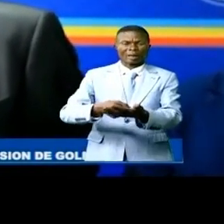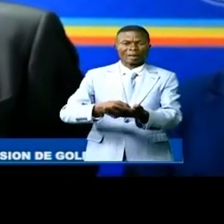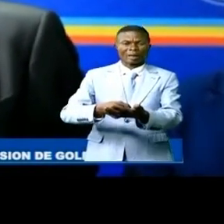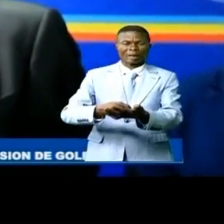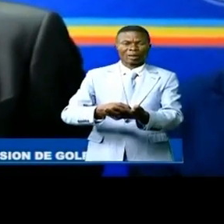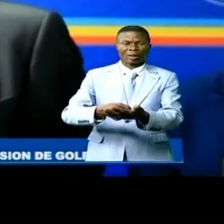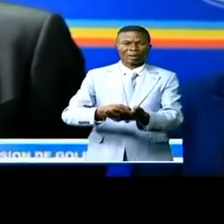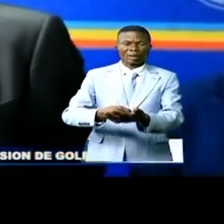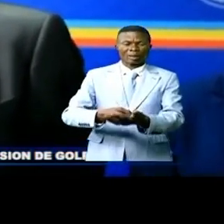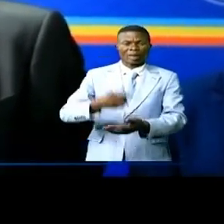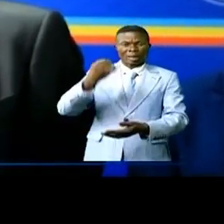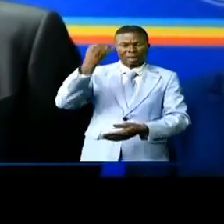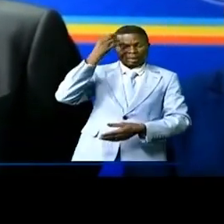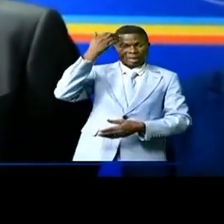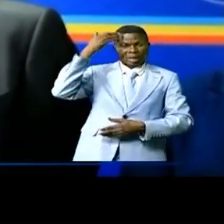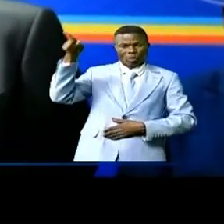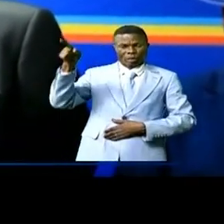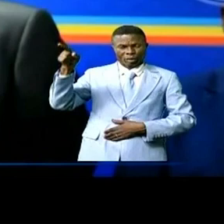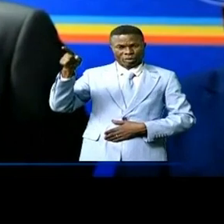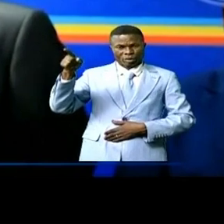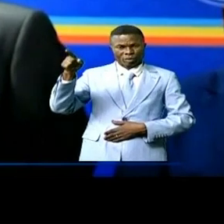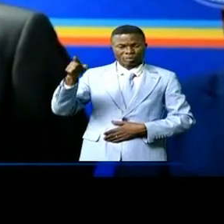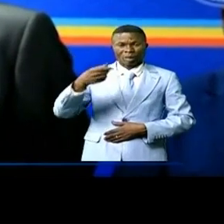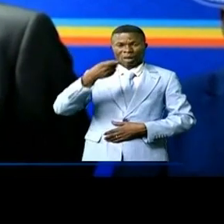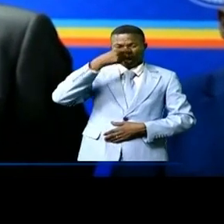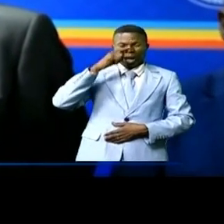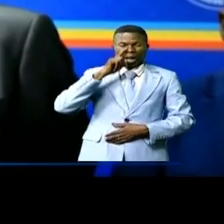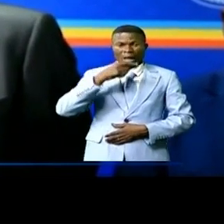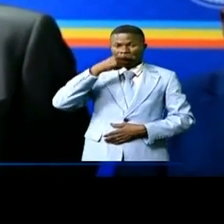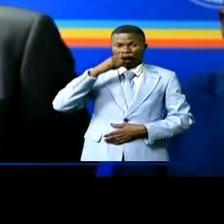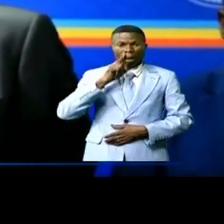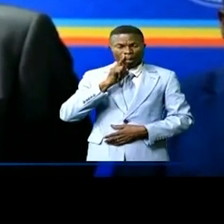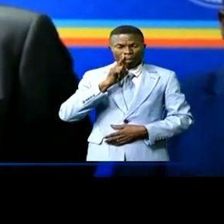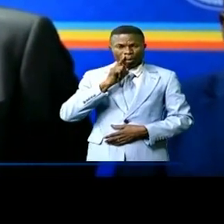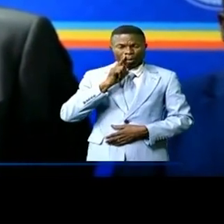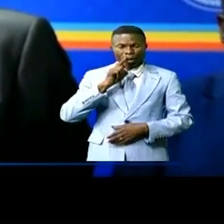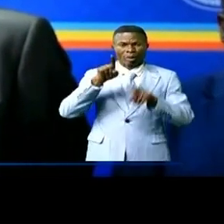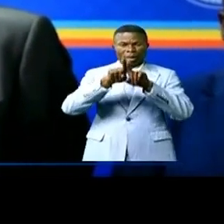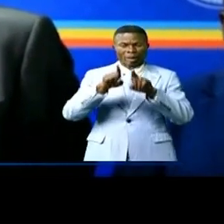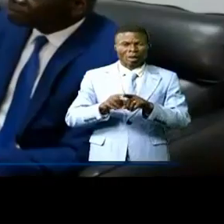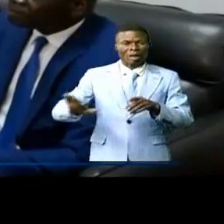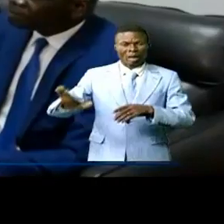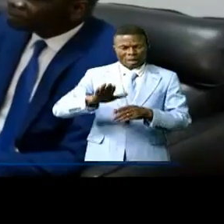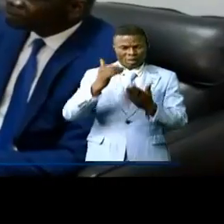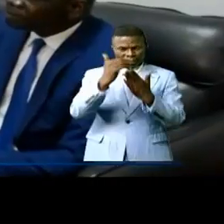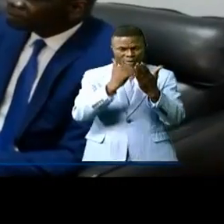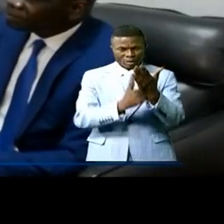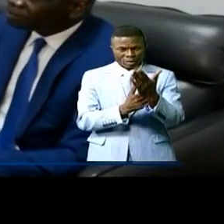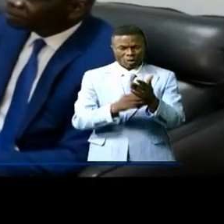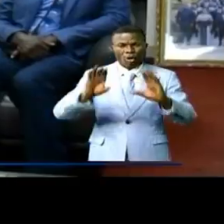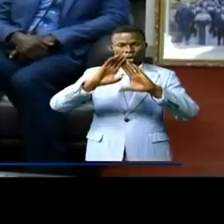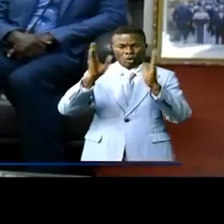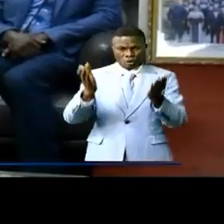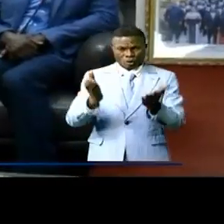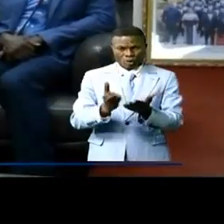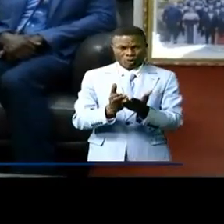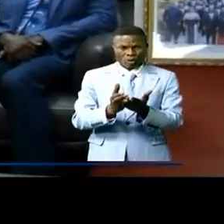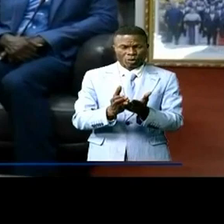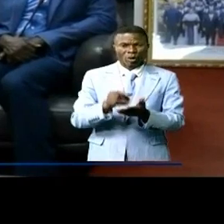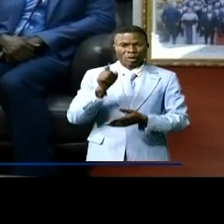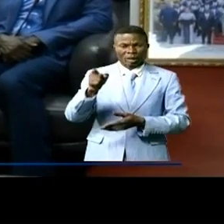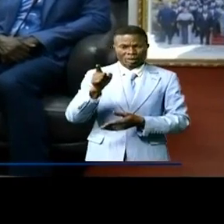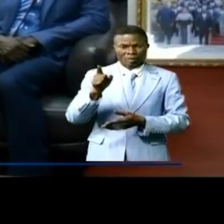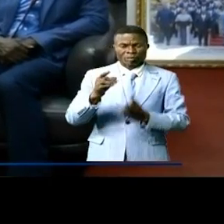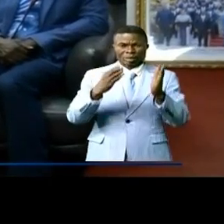guinée équatoriale le gabon sont le pays qui compense la commission du golfe de guinée qui compte